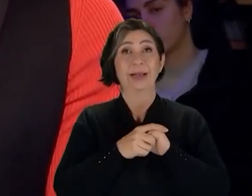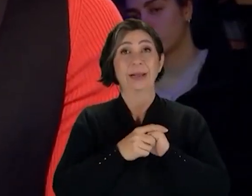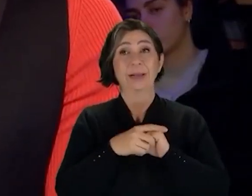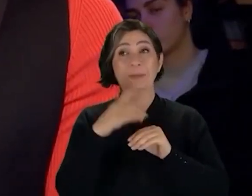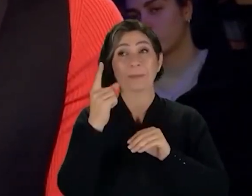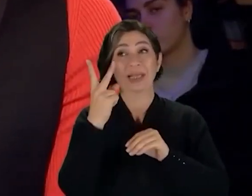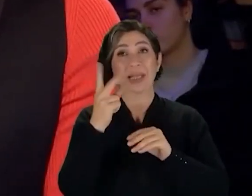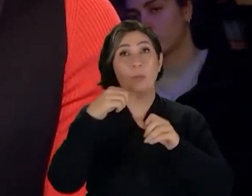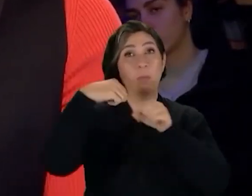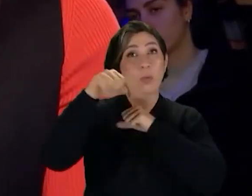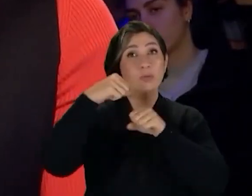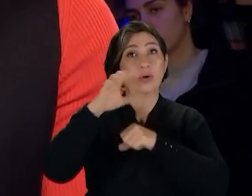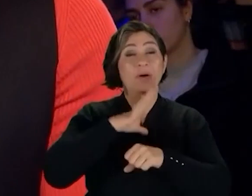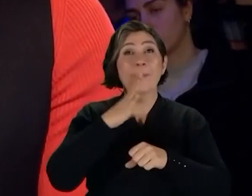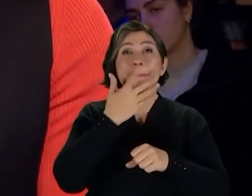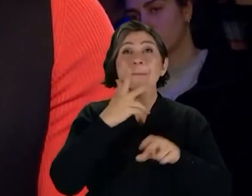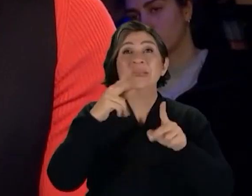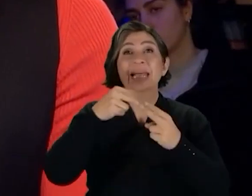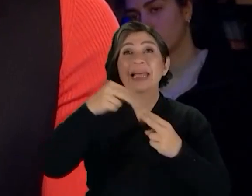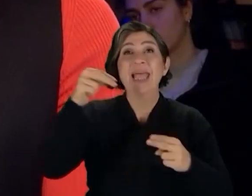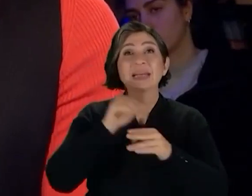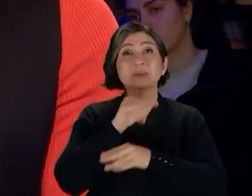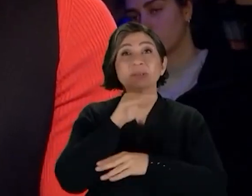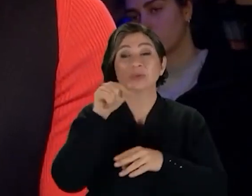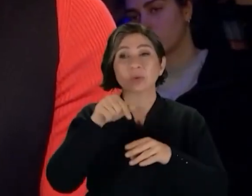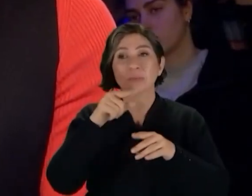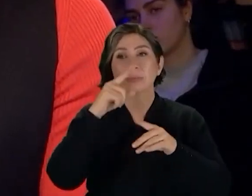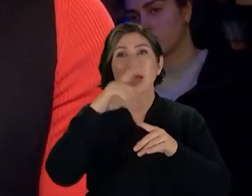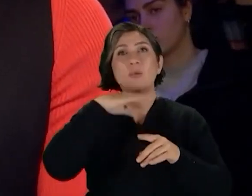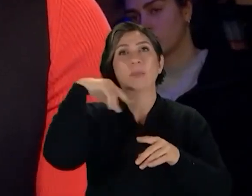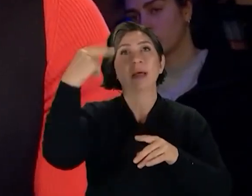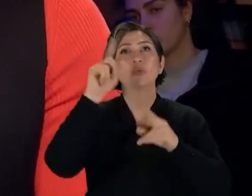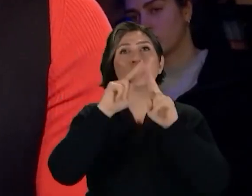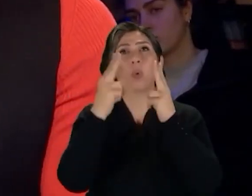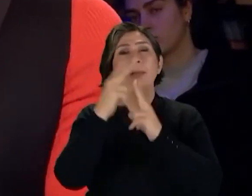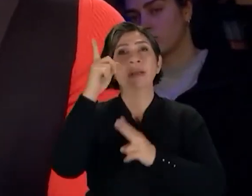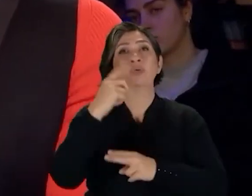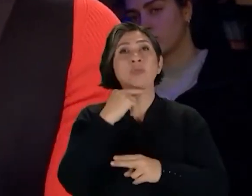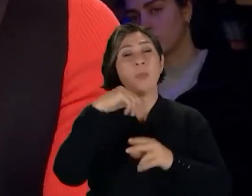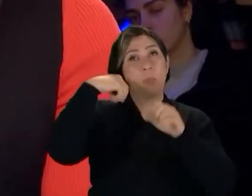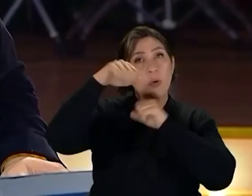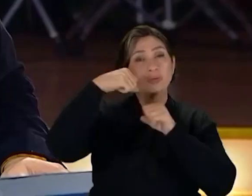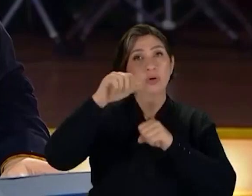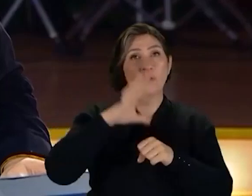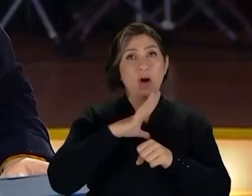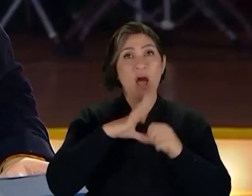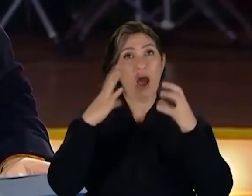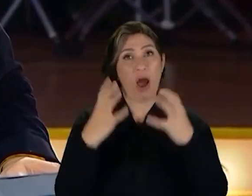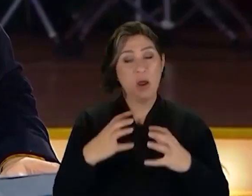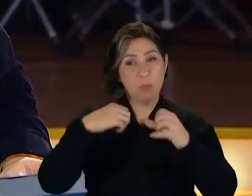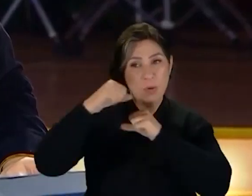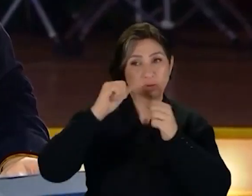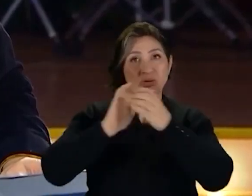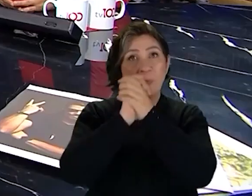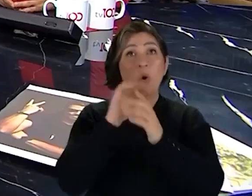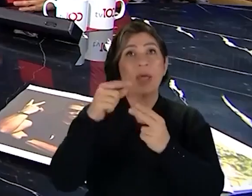bir iki tane de boksör var benzer hikaye yaşamış Hatta şu anda diye dünyanın bir numarası bir boksör var ağır siklet boks